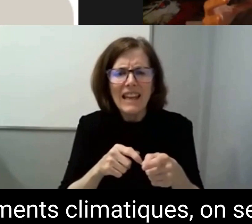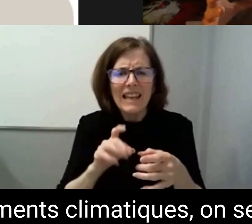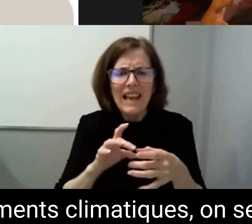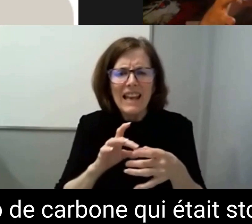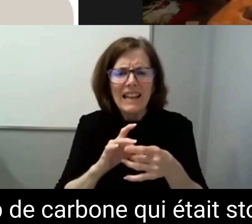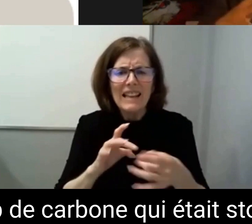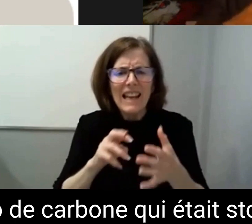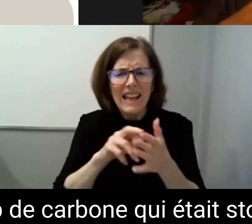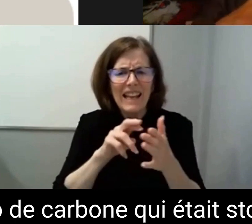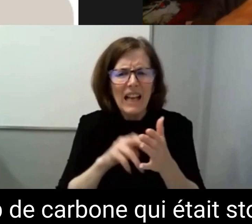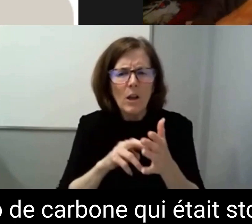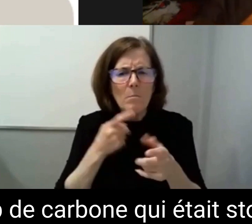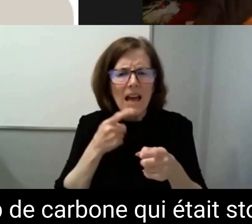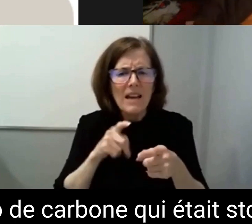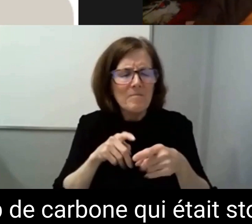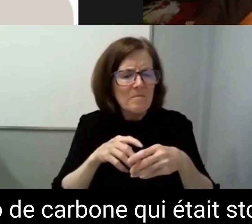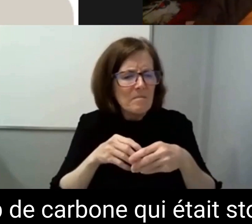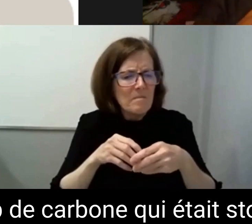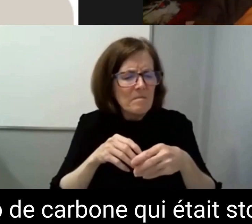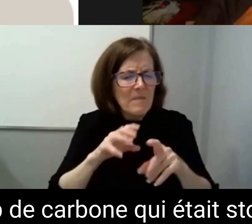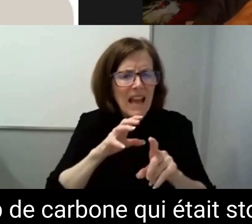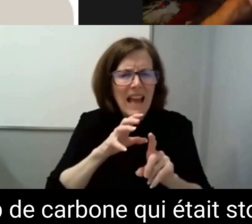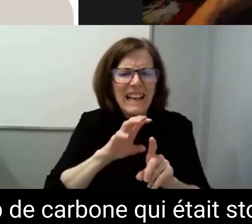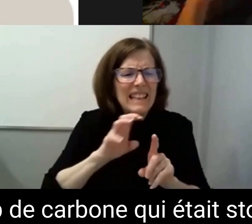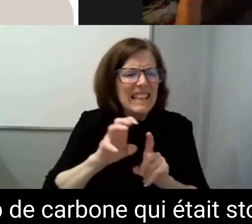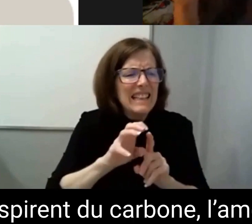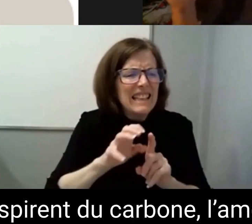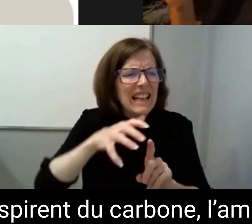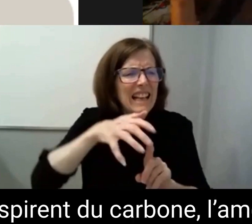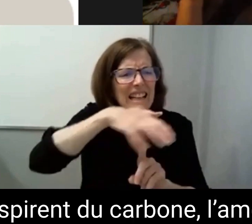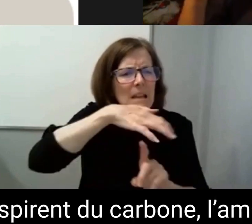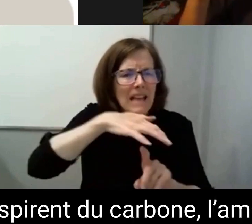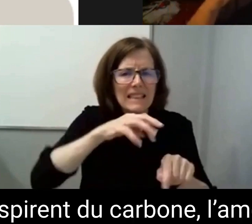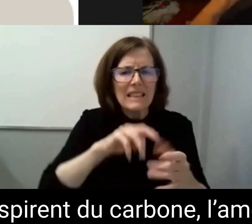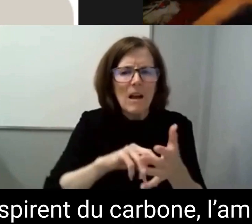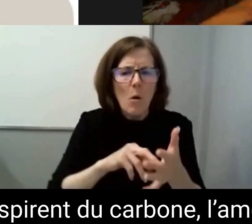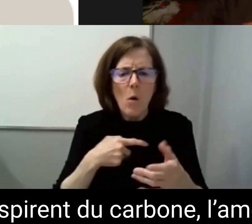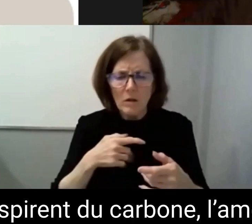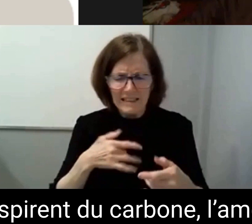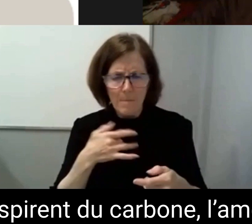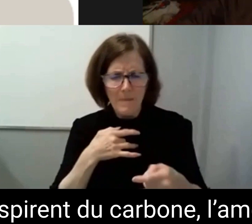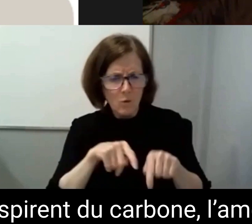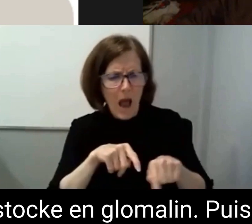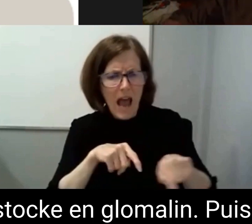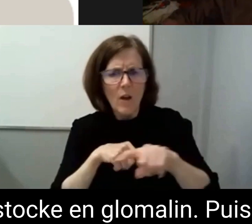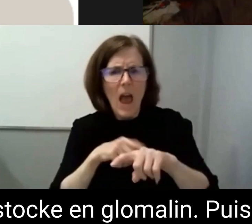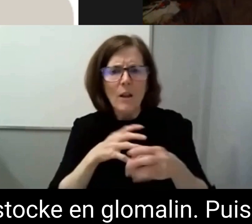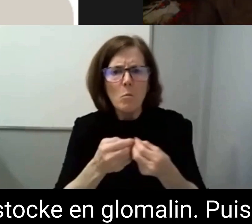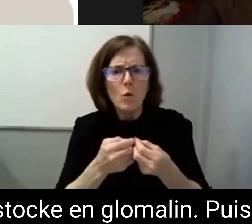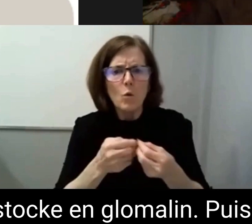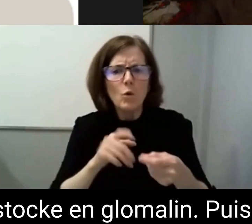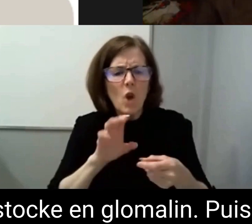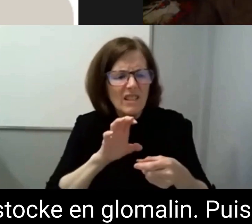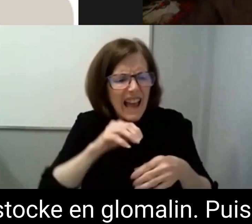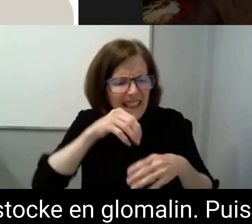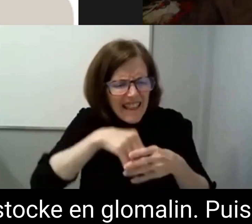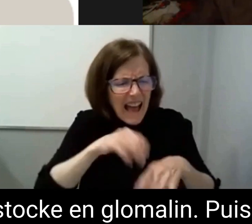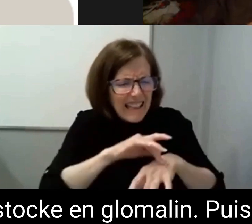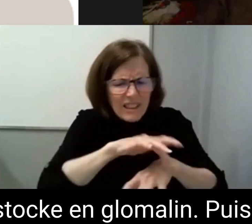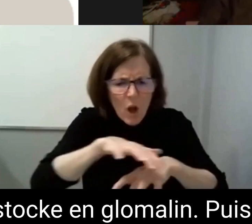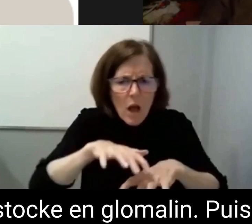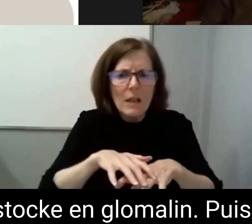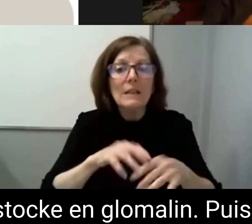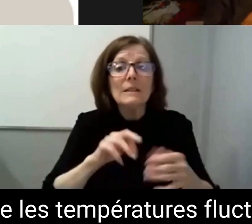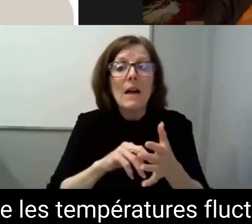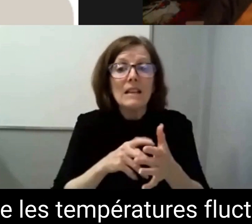compte qu'il y avait beaucoup de carbone qui était stocké dans les sols. Les arbres respirent du carbone, l'amènent aux racines, le mycélium le stocke en glomalin. Puis